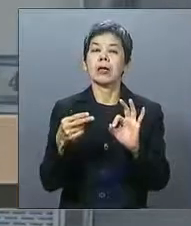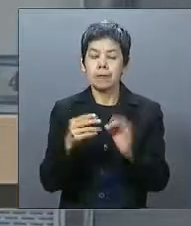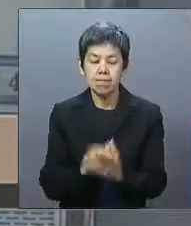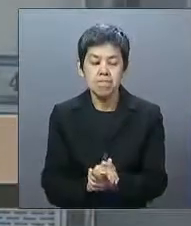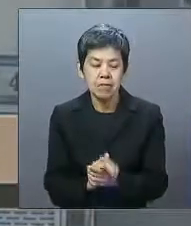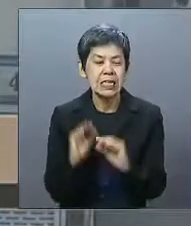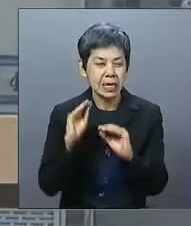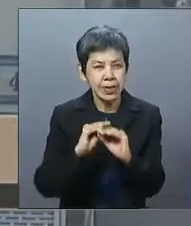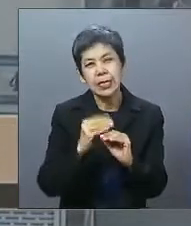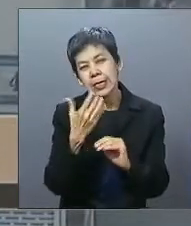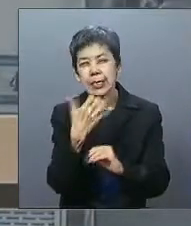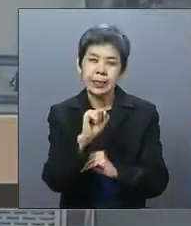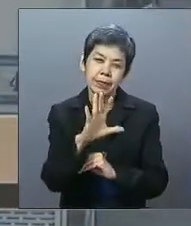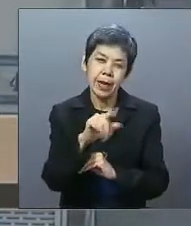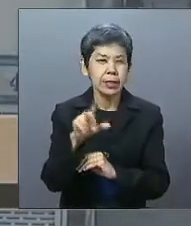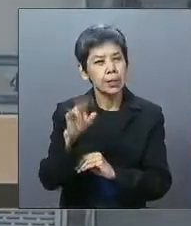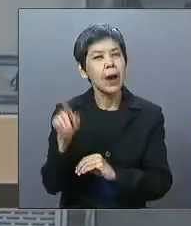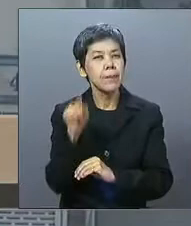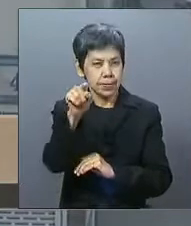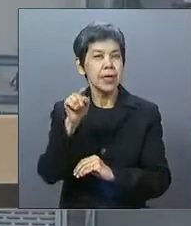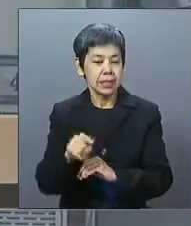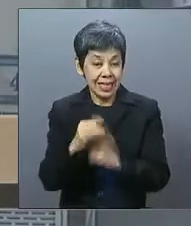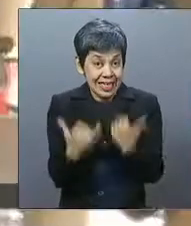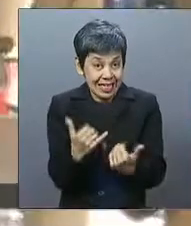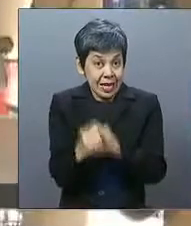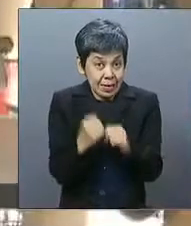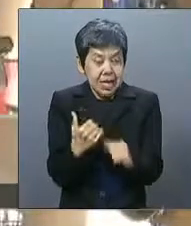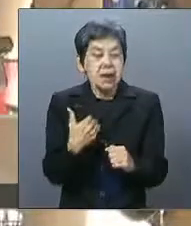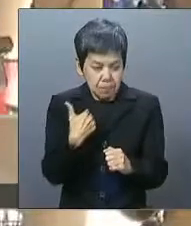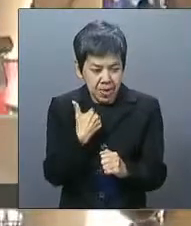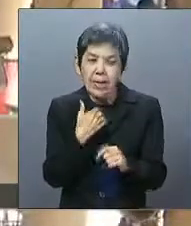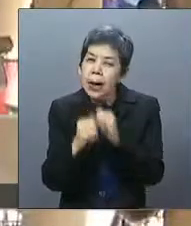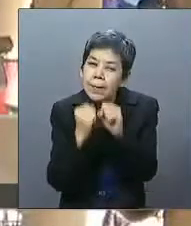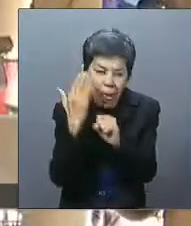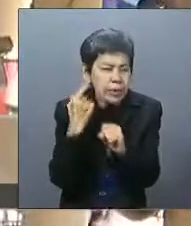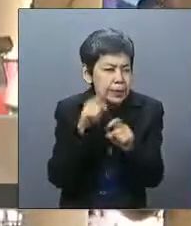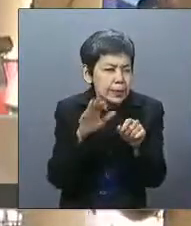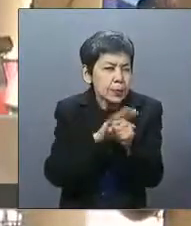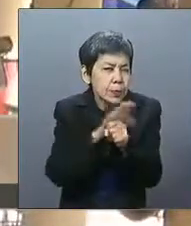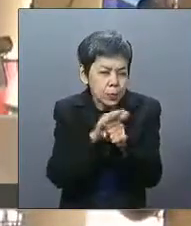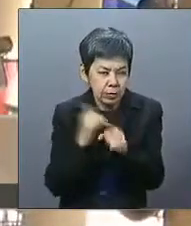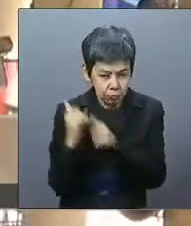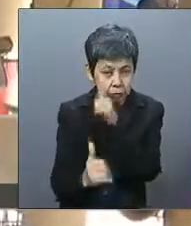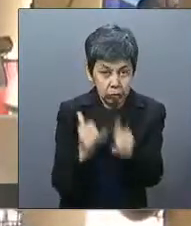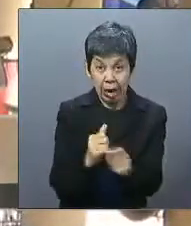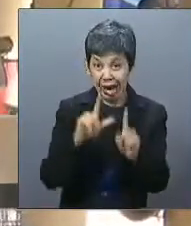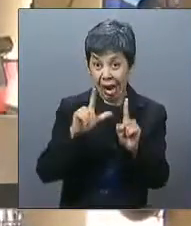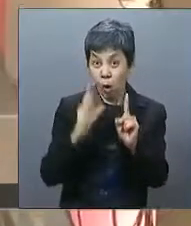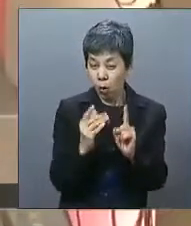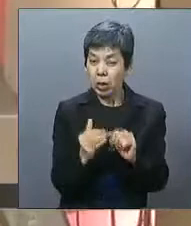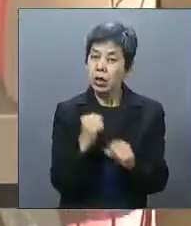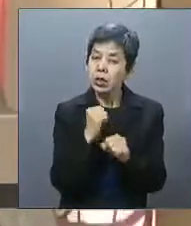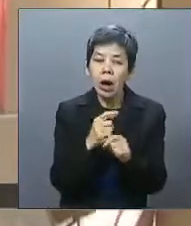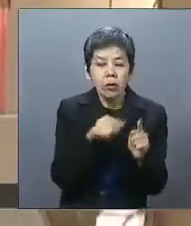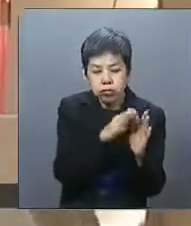าเพิ่มขึ้น 15-35% แล้วก็ปีนี้คาดว่าจะใกล้เคียงกับปีที่แล้วโดยมีผู้โดยสารกว่า1ล้านคนตลอดช่วงเทศก